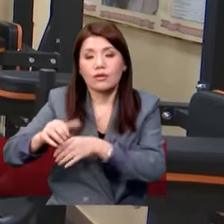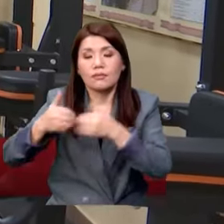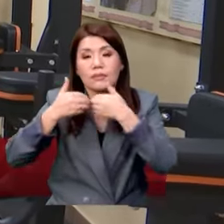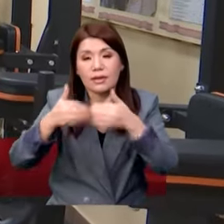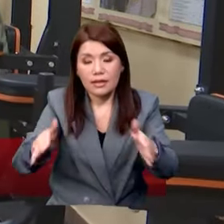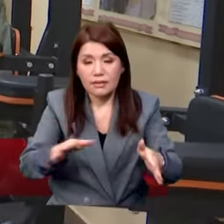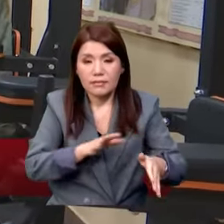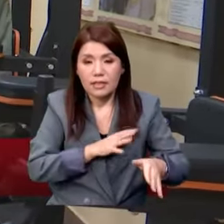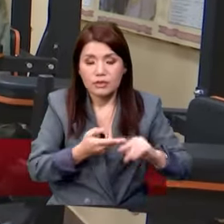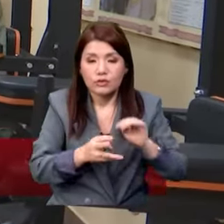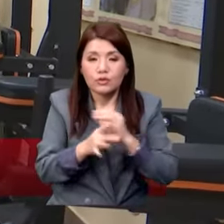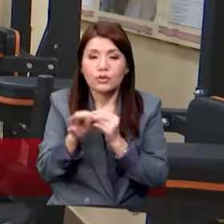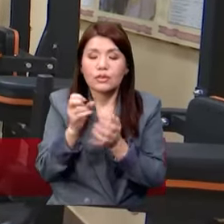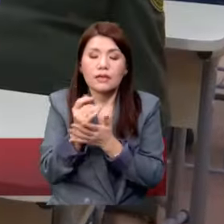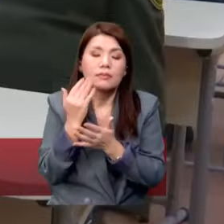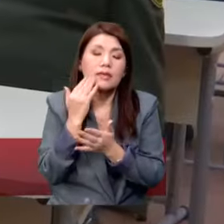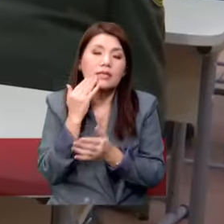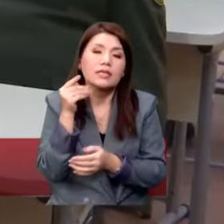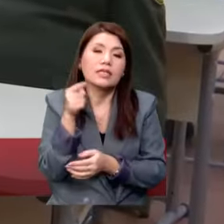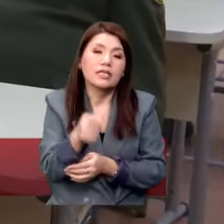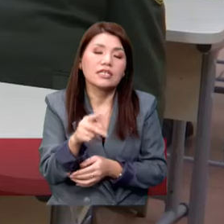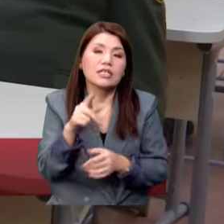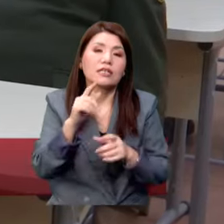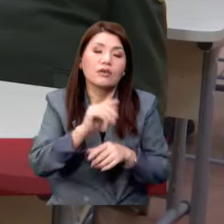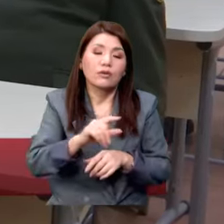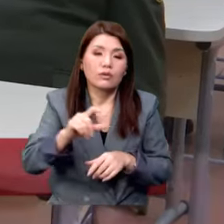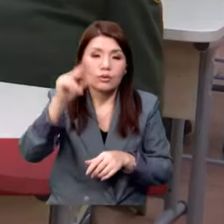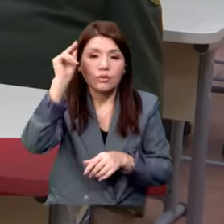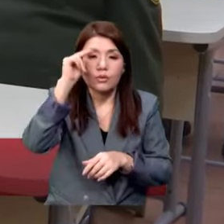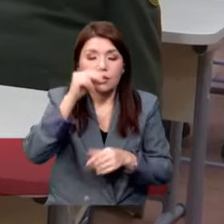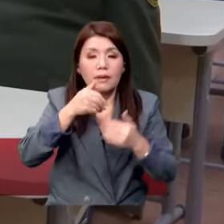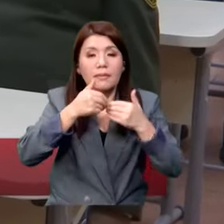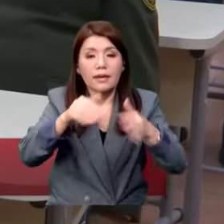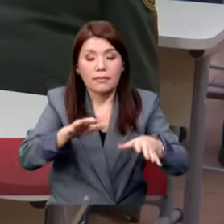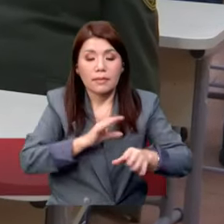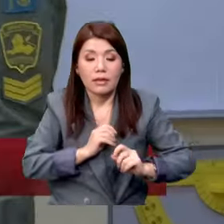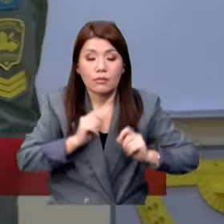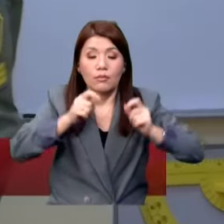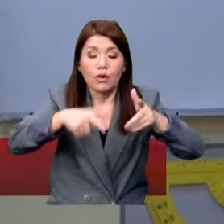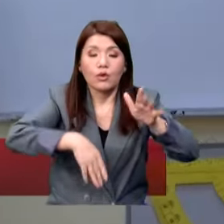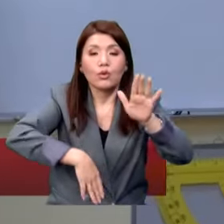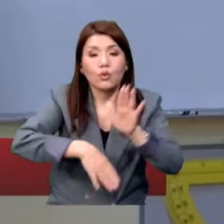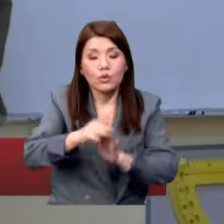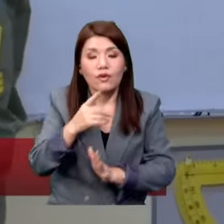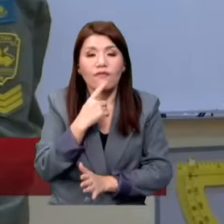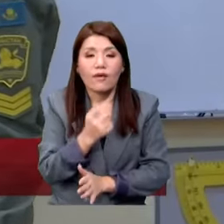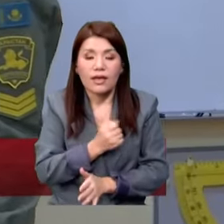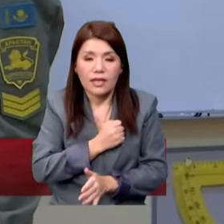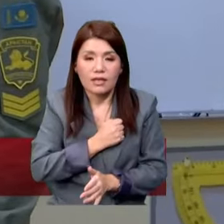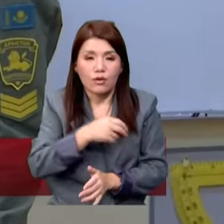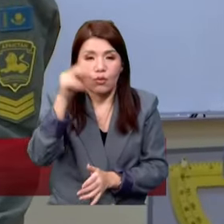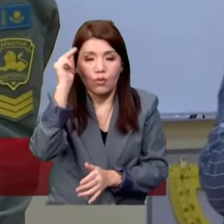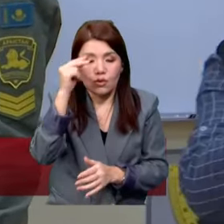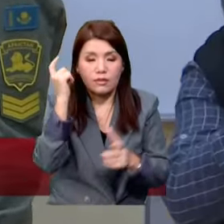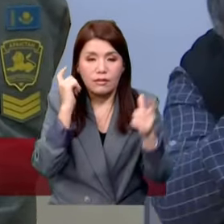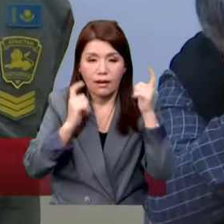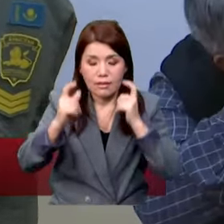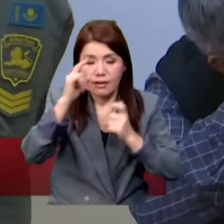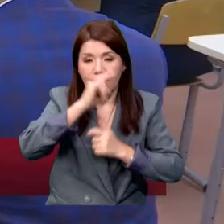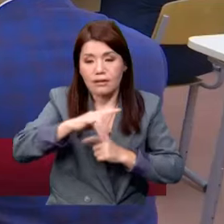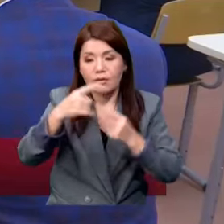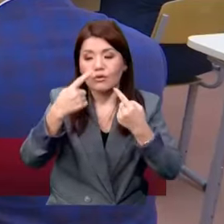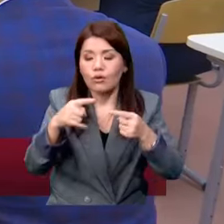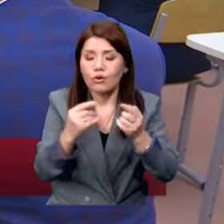стенах прошли обучение порядка 1000 лицеистов. Ну а выпускники поступают в лучшие военные учебные заведения Казахстана и